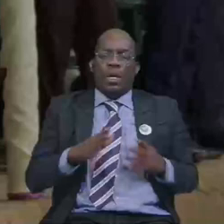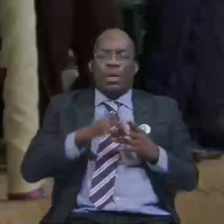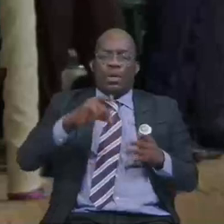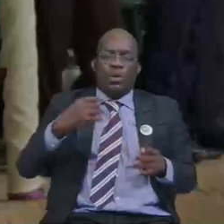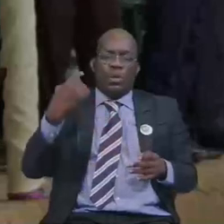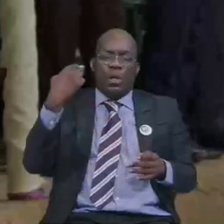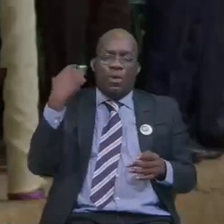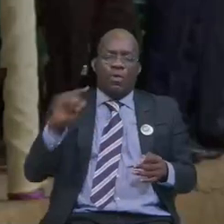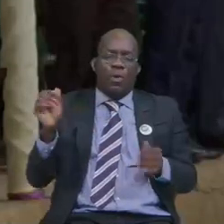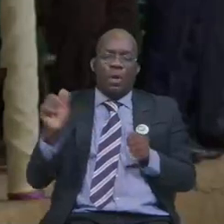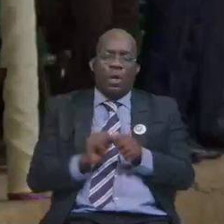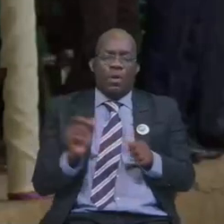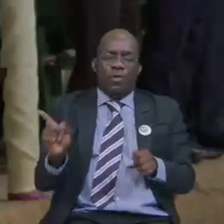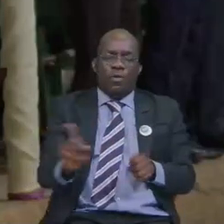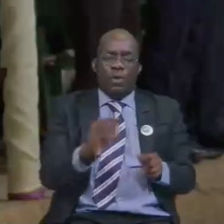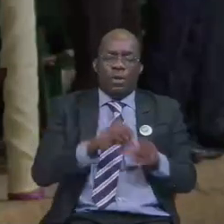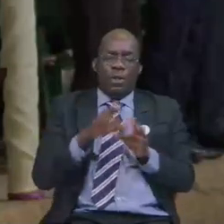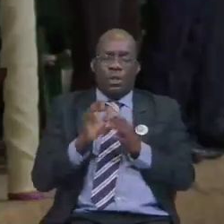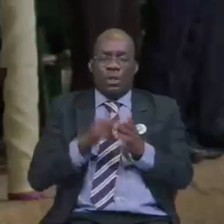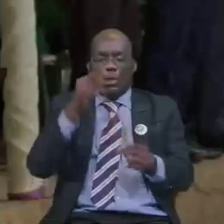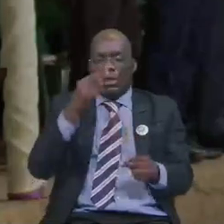au nom de Jésus